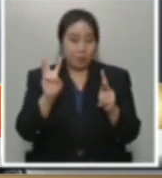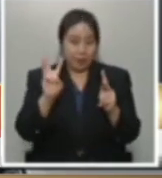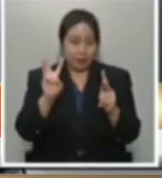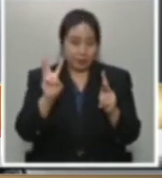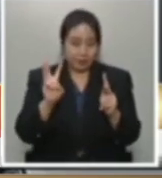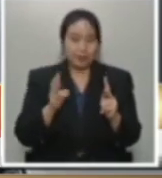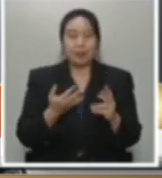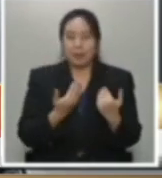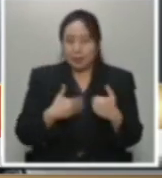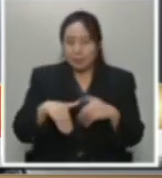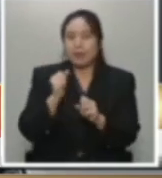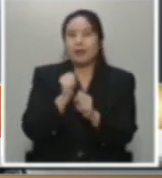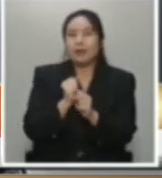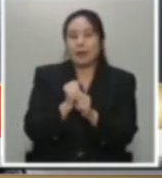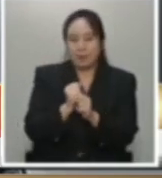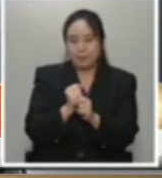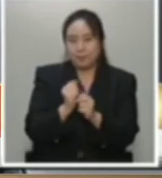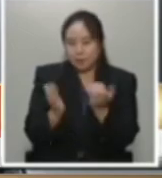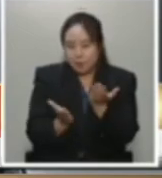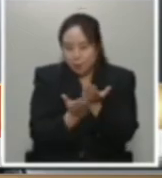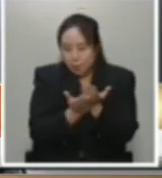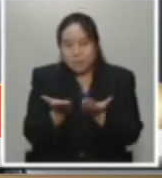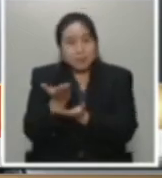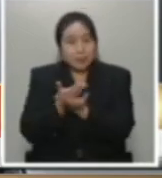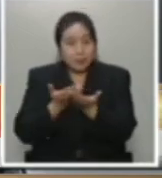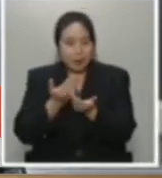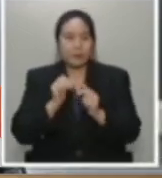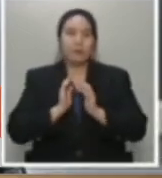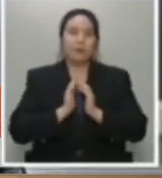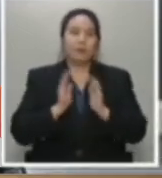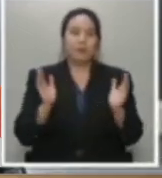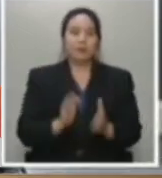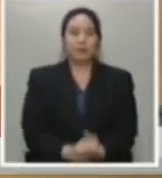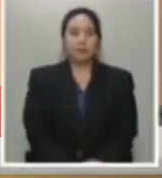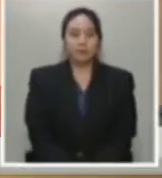ทนจะได้เอาไปใช้ประกอบการพิจารณาขอบคุณครับท่านประธานครับ ขอบคุณครับ